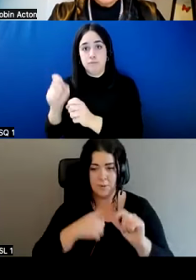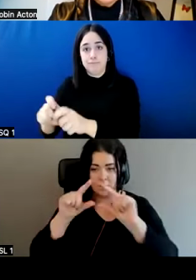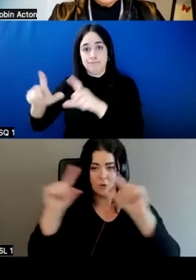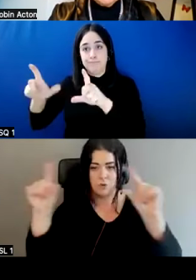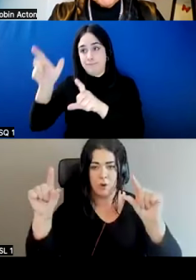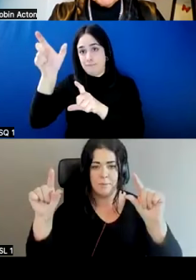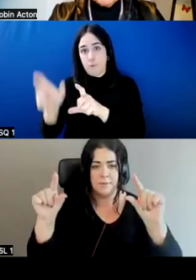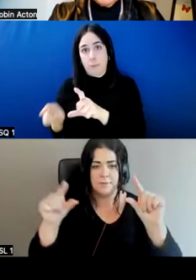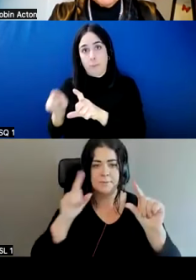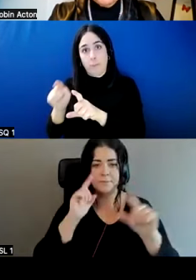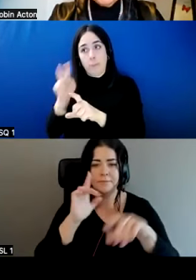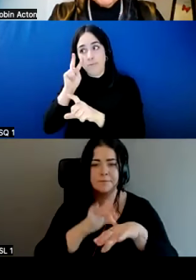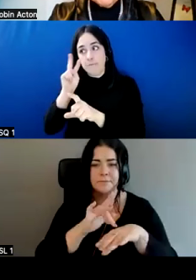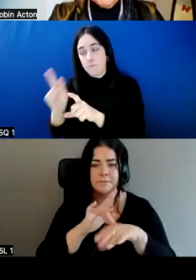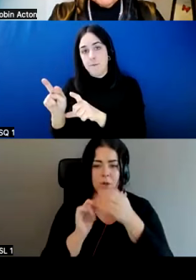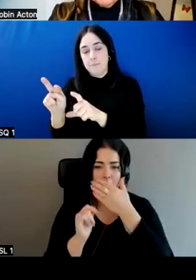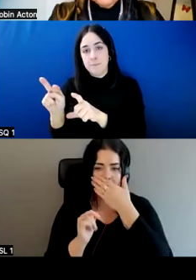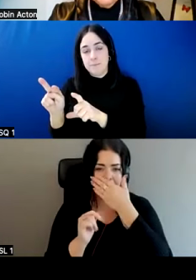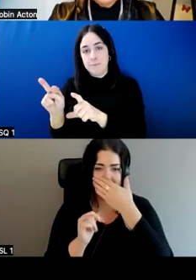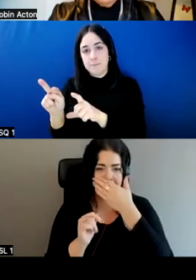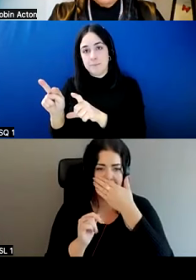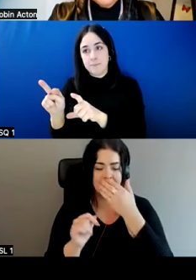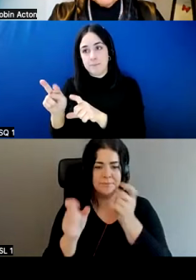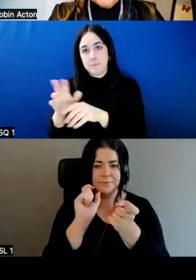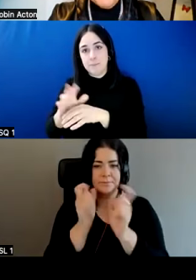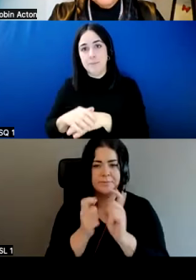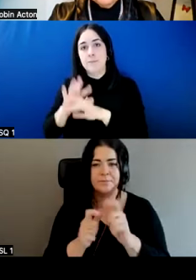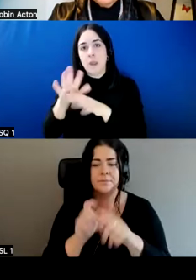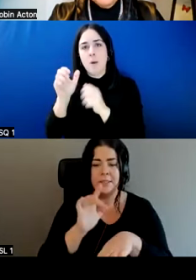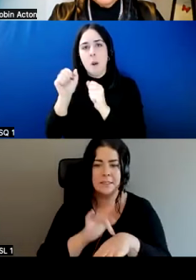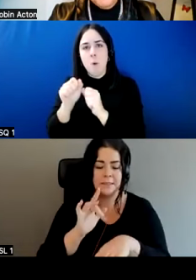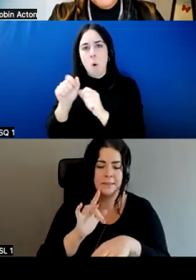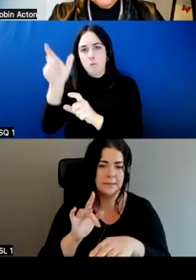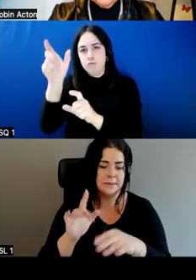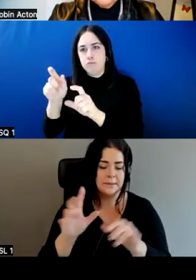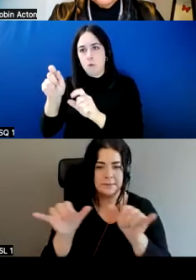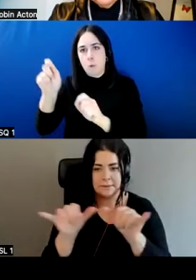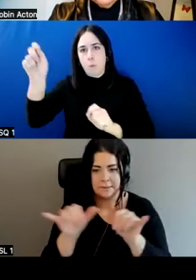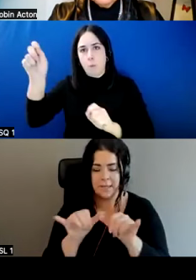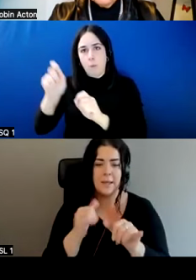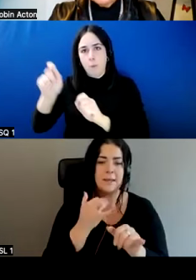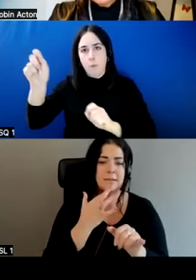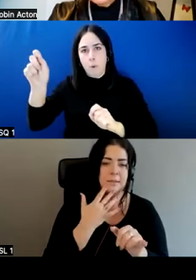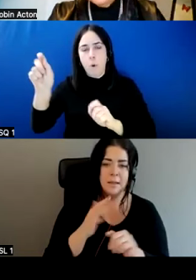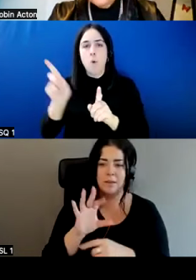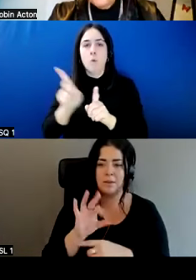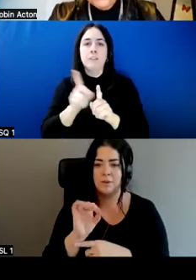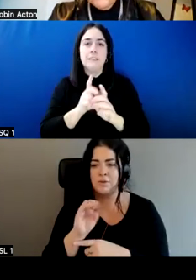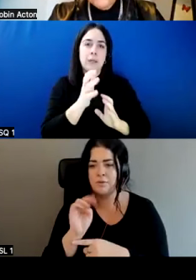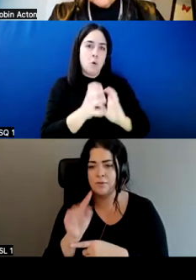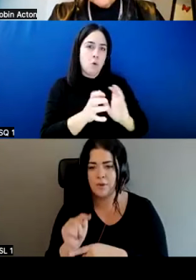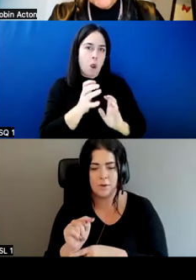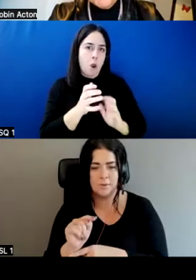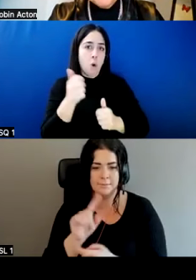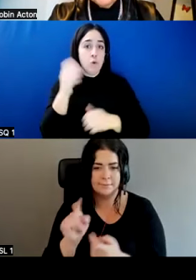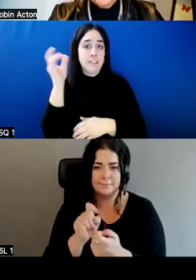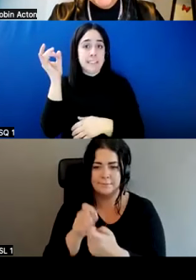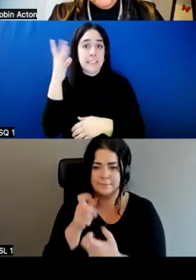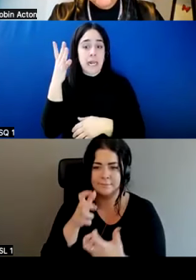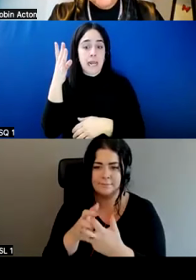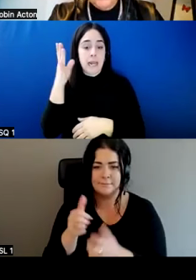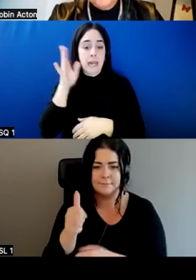La barre d'outils située en haut de la fenêtre vous permettra d'ajuster la taille, le style et la couleur des sous-titres.